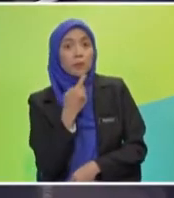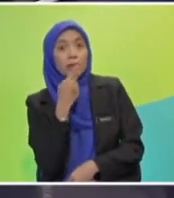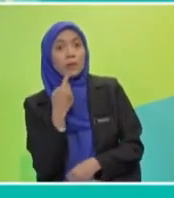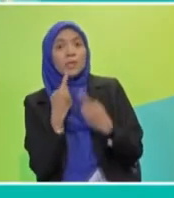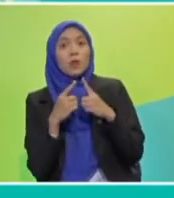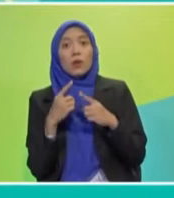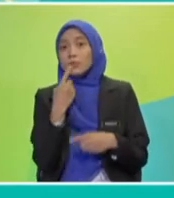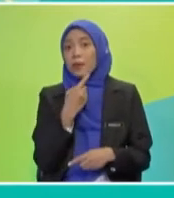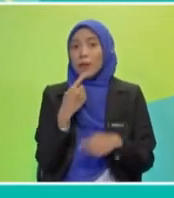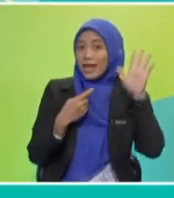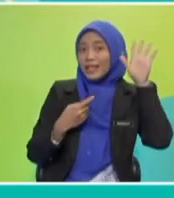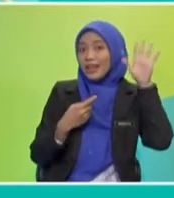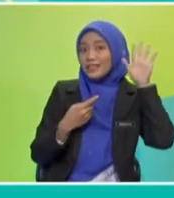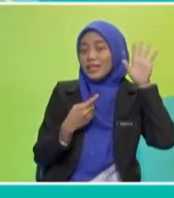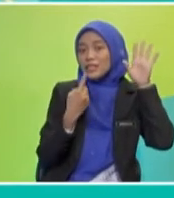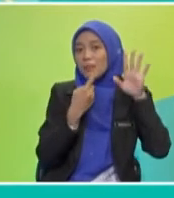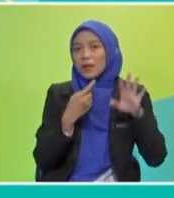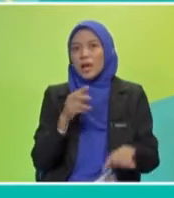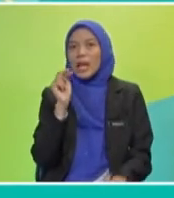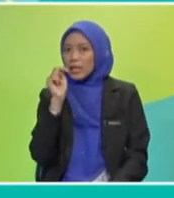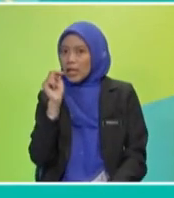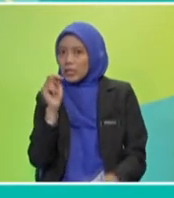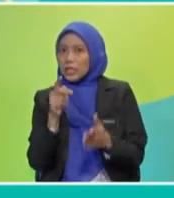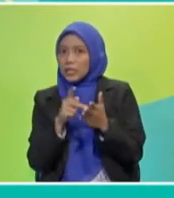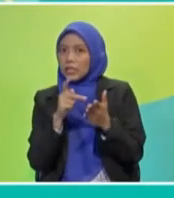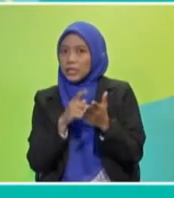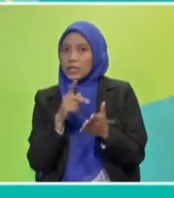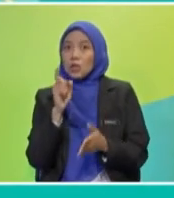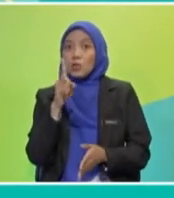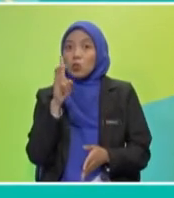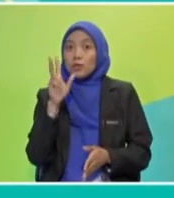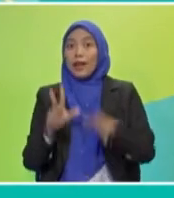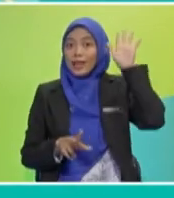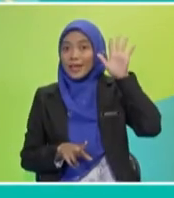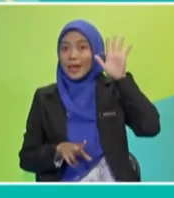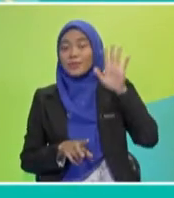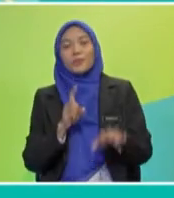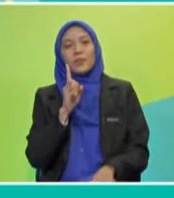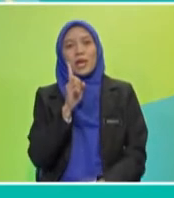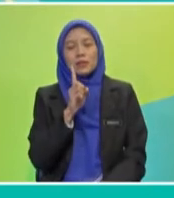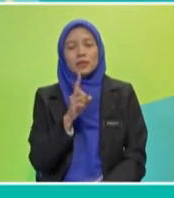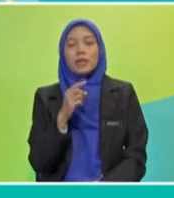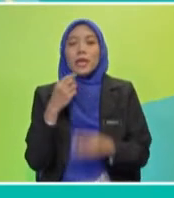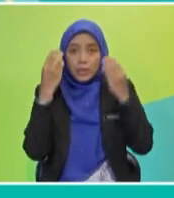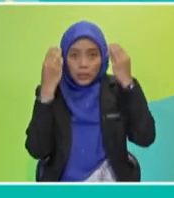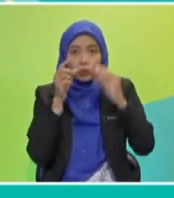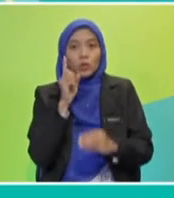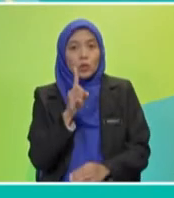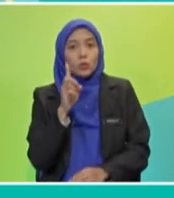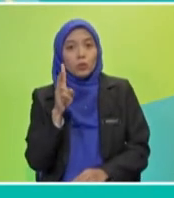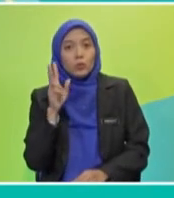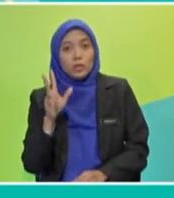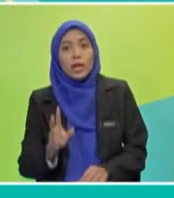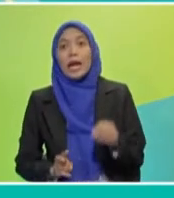jawab dulu tu? Angkat tanganlah. Nanti. Kita kira. 1 2 3 angkat tangan. Boleh tak? 1 2 3 bila cikgu sebut, 1 2